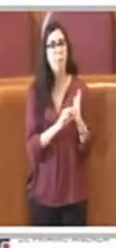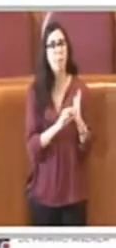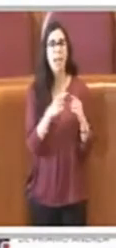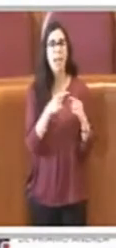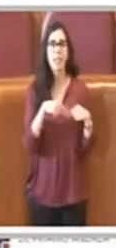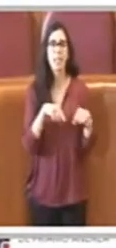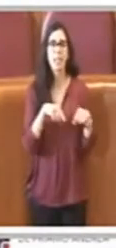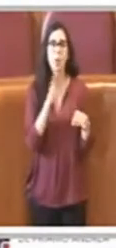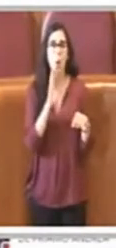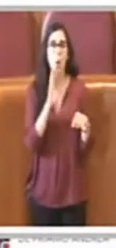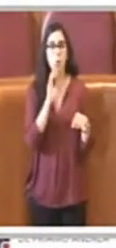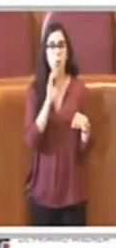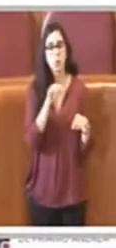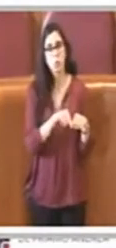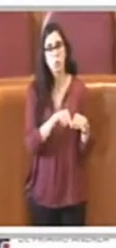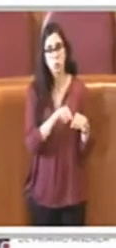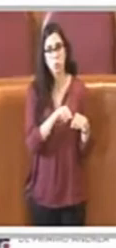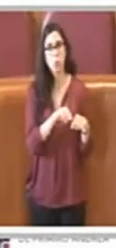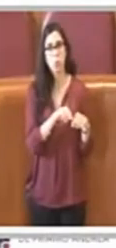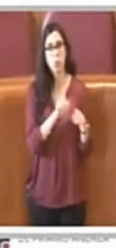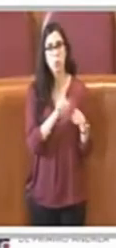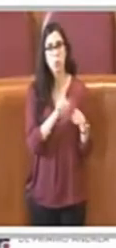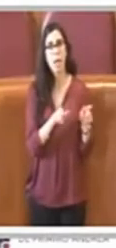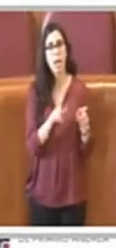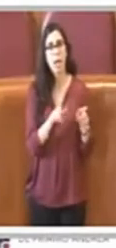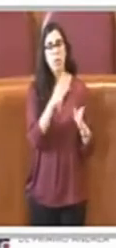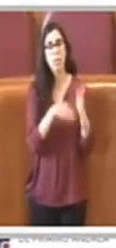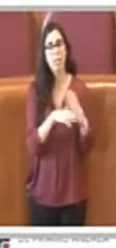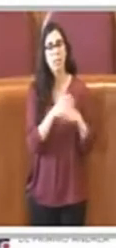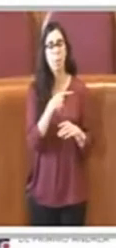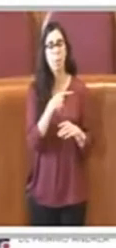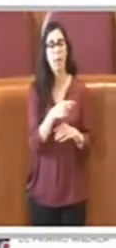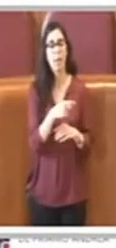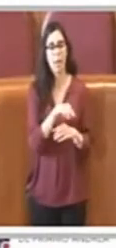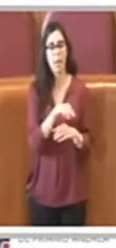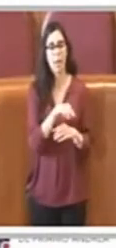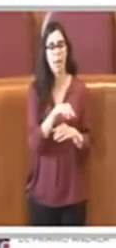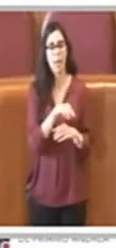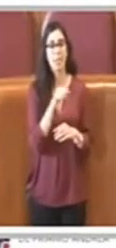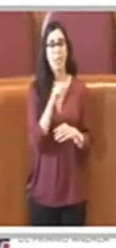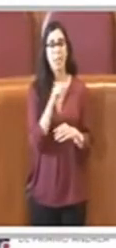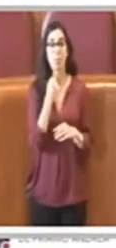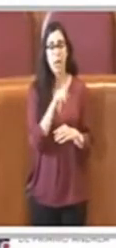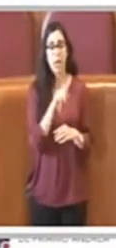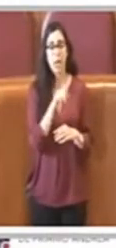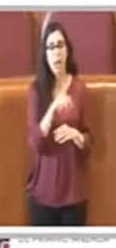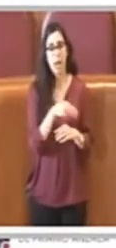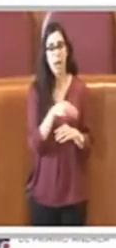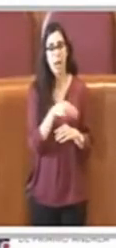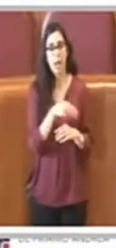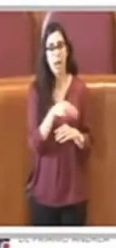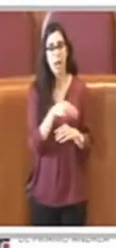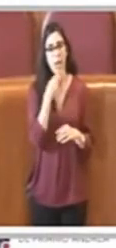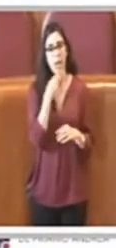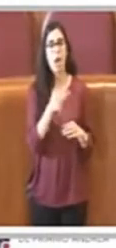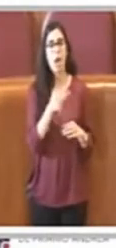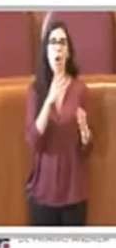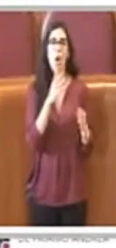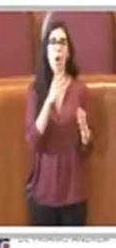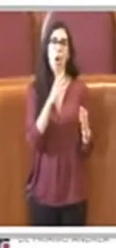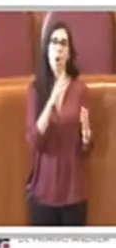permanenti per i diritti delle persone con disabilità, anche queste denominate consulte municipali DI, quindi